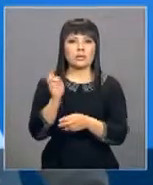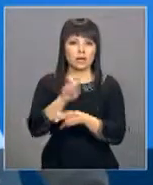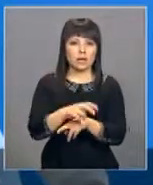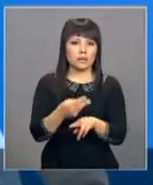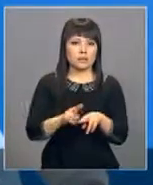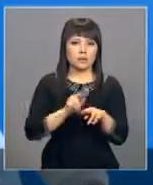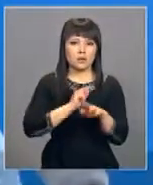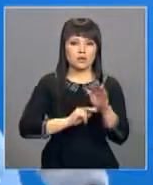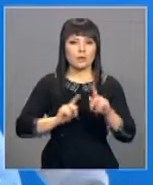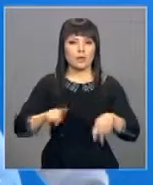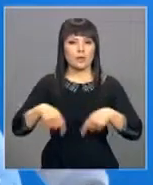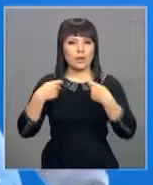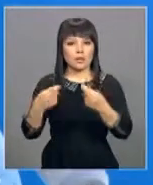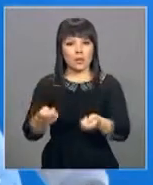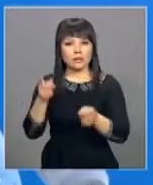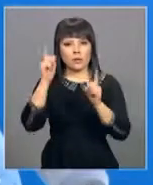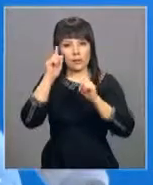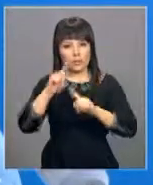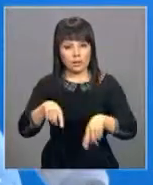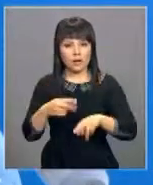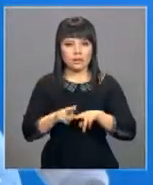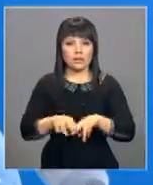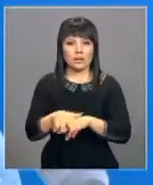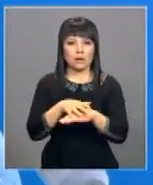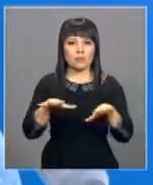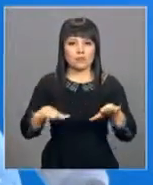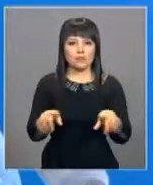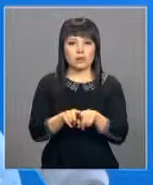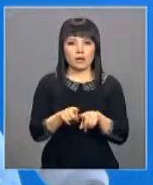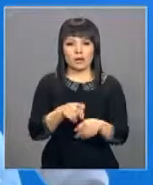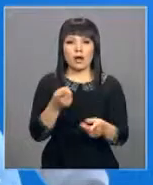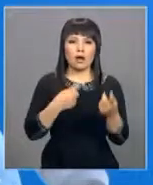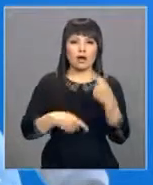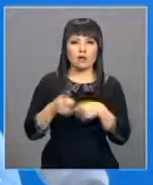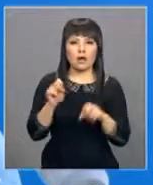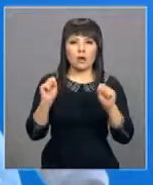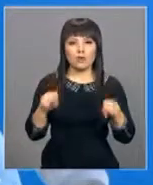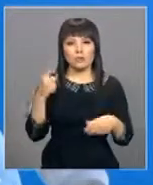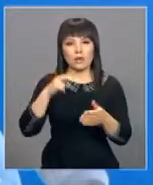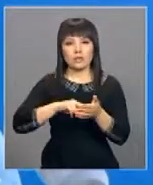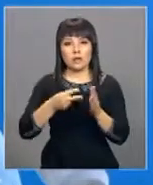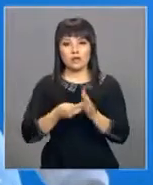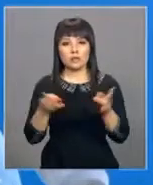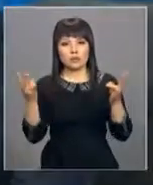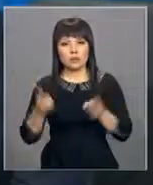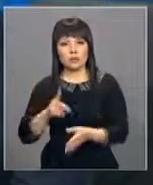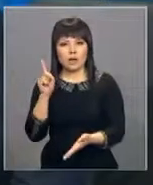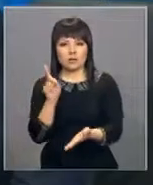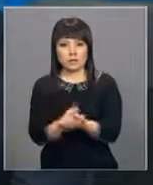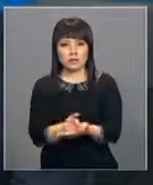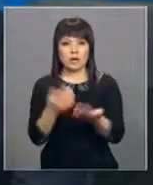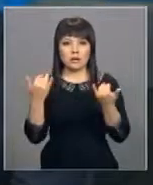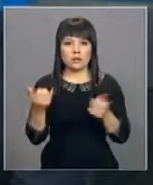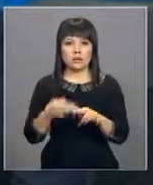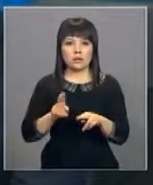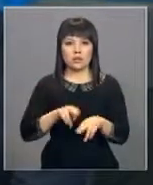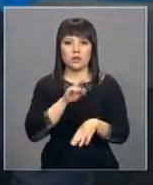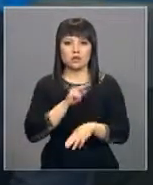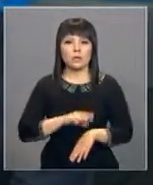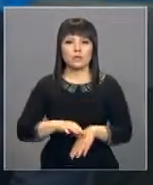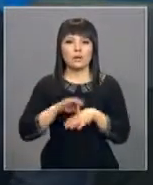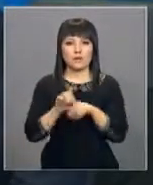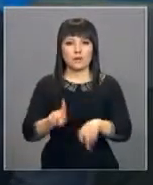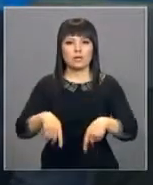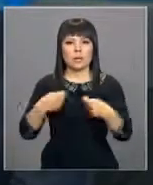жұмыс беруші белгілі, сол жұмыс берушіге барып қайтып келу қажет. Және жұмыс беруші